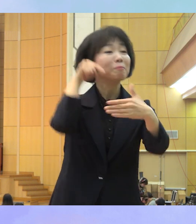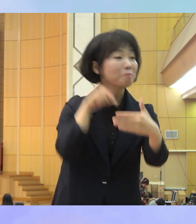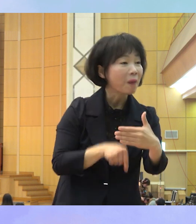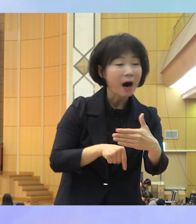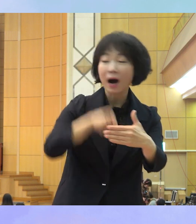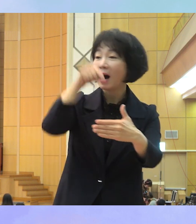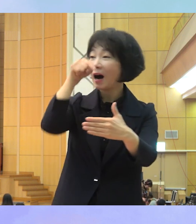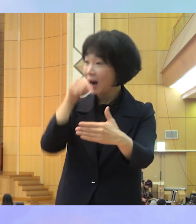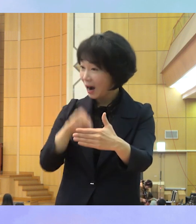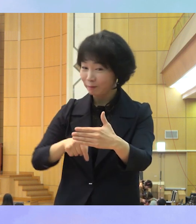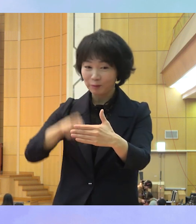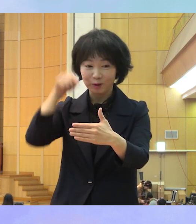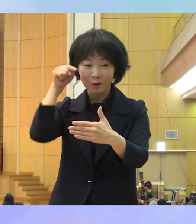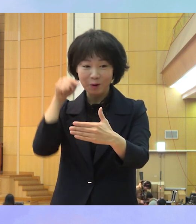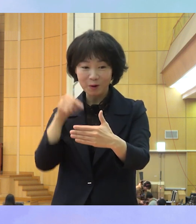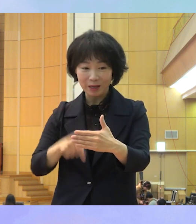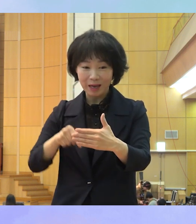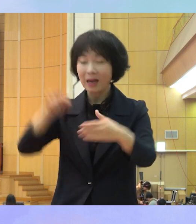주님